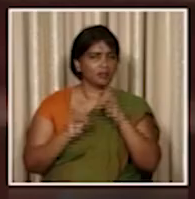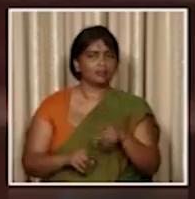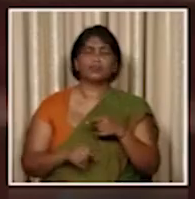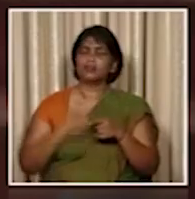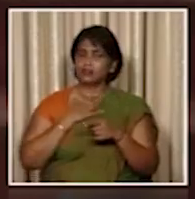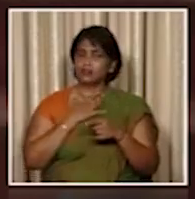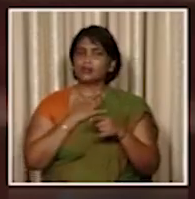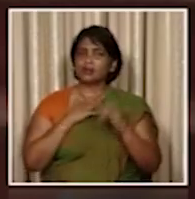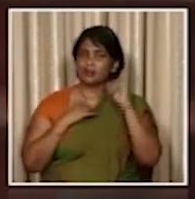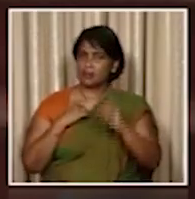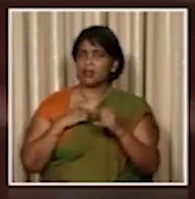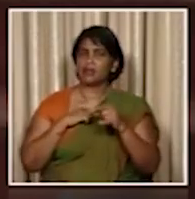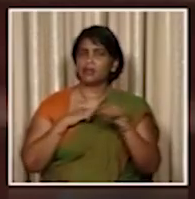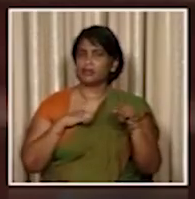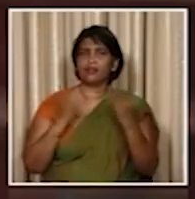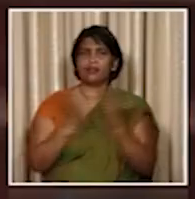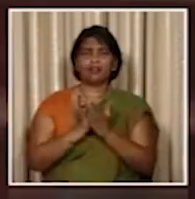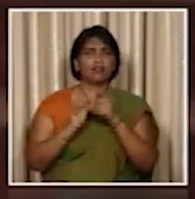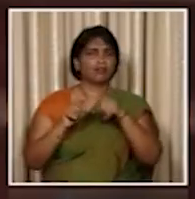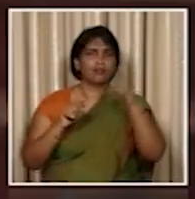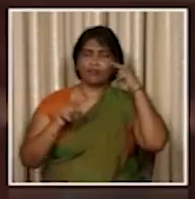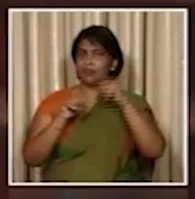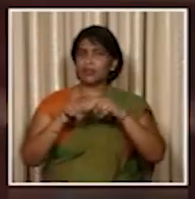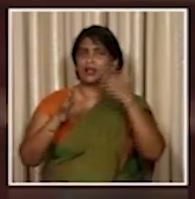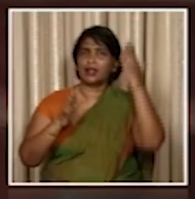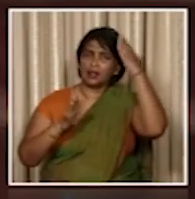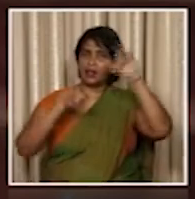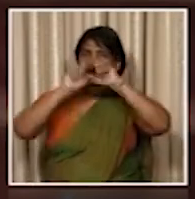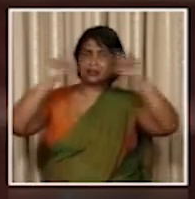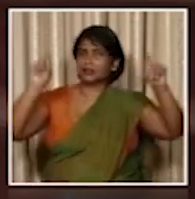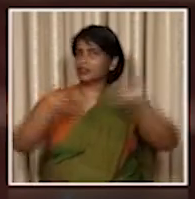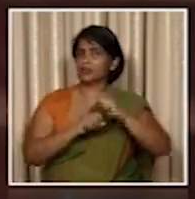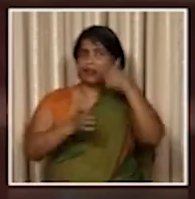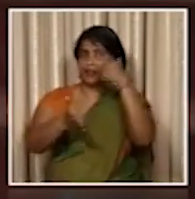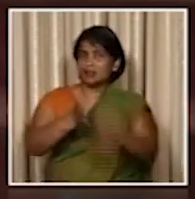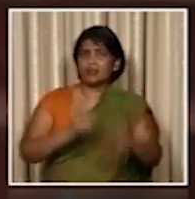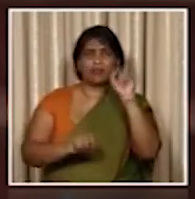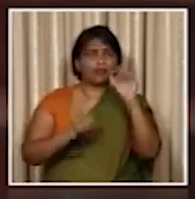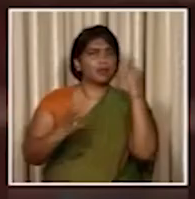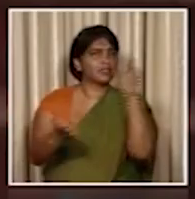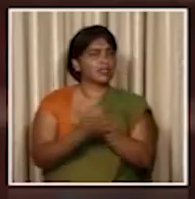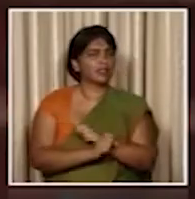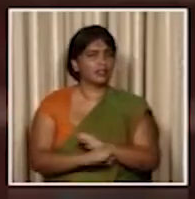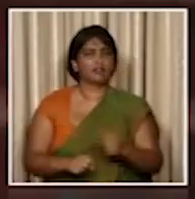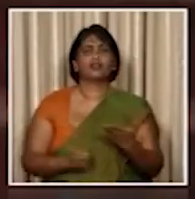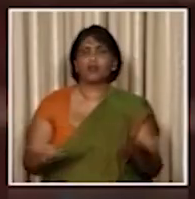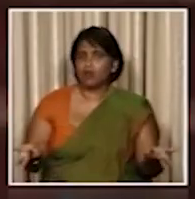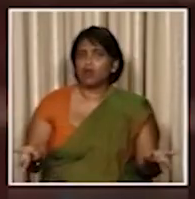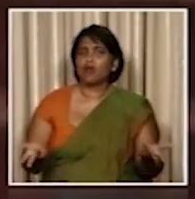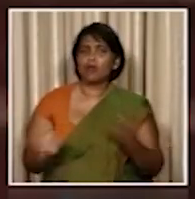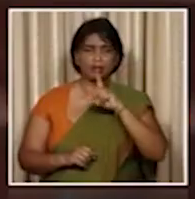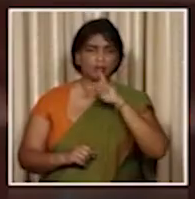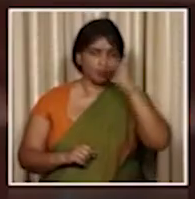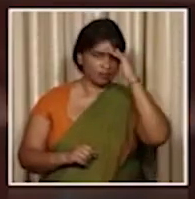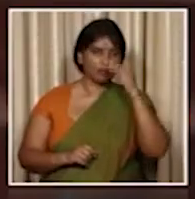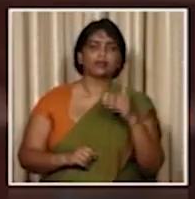වගේ පහත් වැඩ කරන්න එපා. මේ කිසිම කොලේ කිසිම ලෙටර් හෙඩ් එකක්වත් කිසිම කෙනෙක්ගේ අත්සමක නමක්වත් සීල් එකක්වත් නැහැ. කොහොමද මේක යොවුන් සේනාංක